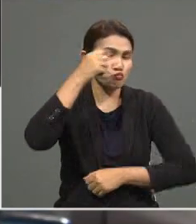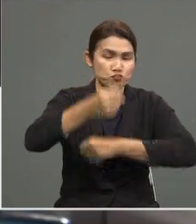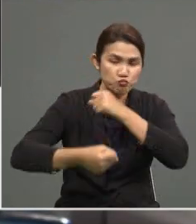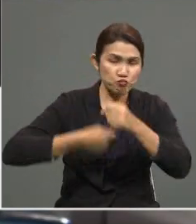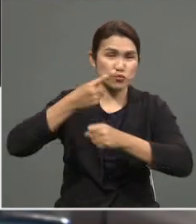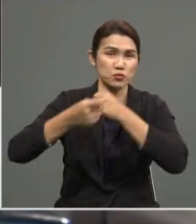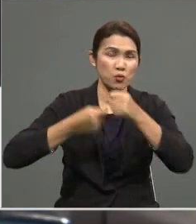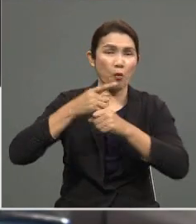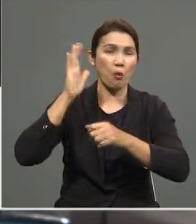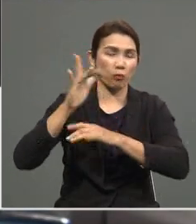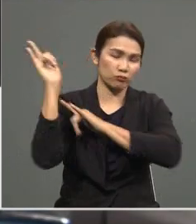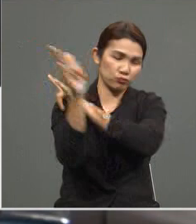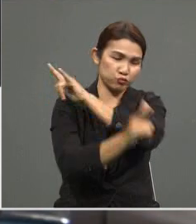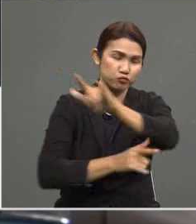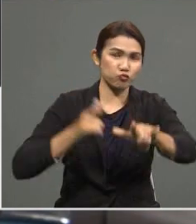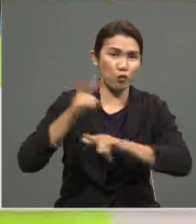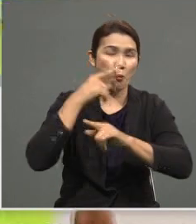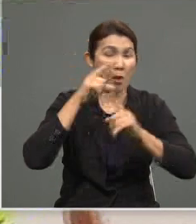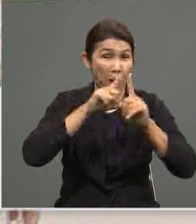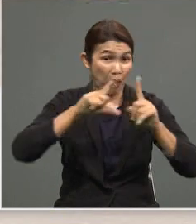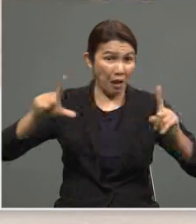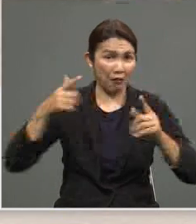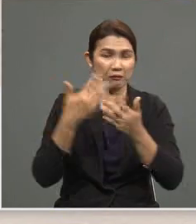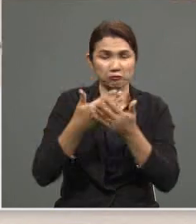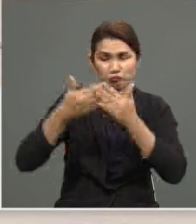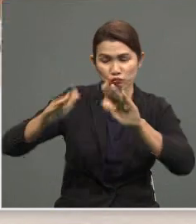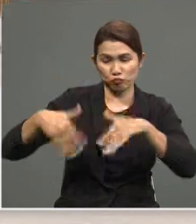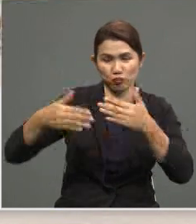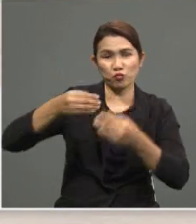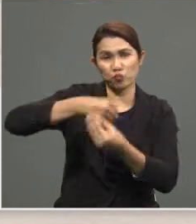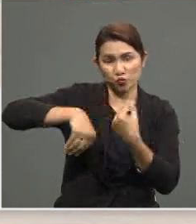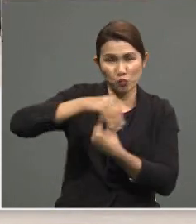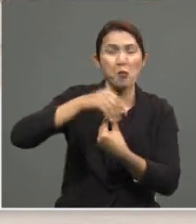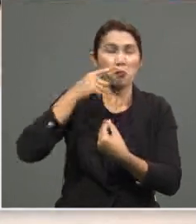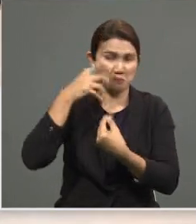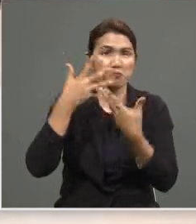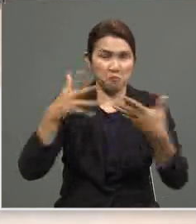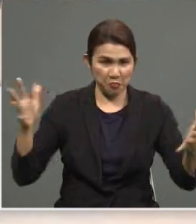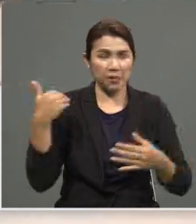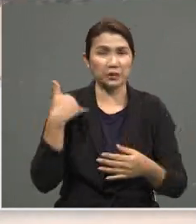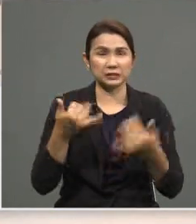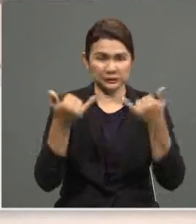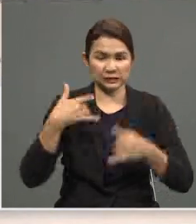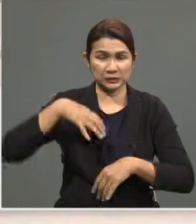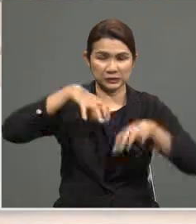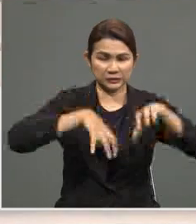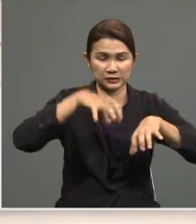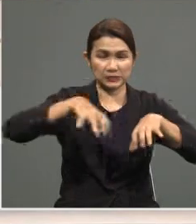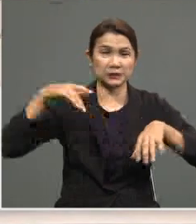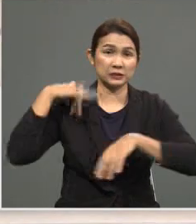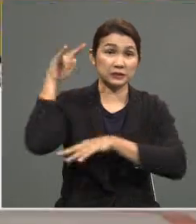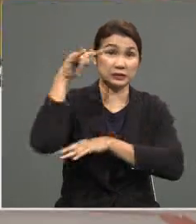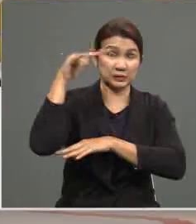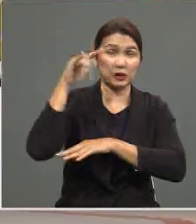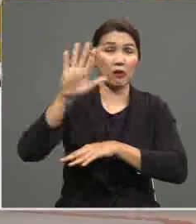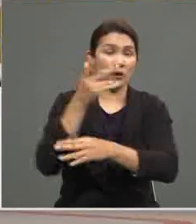มาเยือนหลายล้านคนสร้างรายได้ให้กับประเทศไทยและจังหวัดกระบี่เป็นจำนวนมากซึ่งทางท่าอาศยานนานาชาติกระบี่เองก็